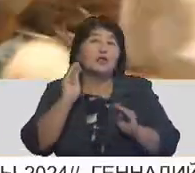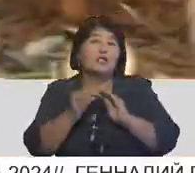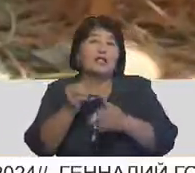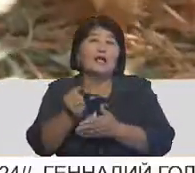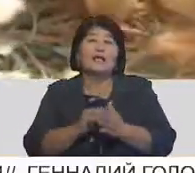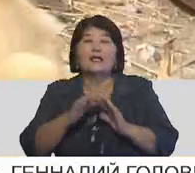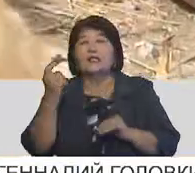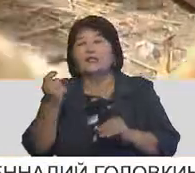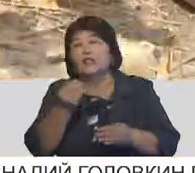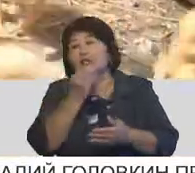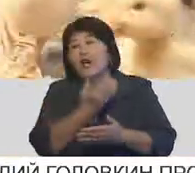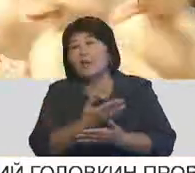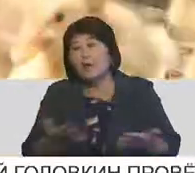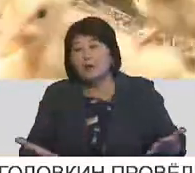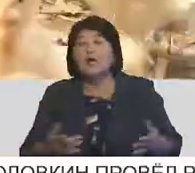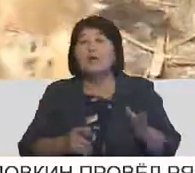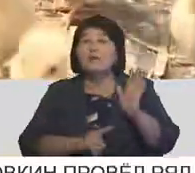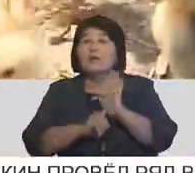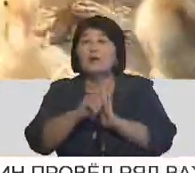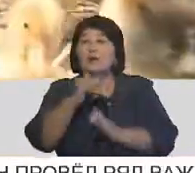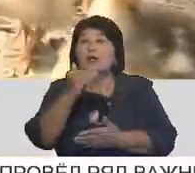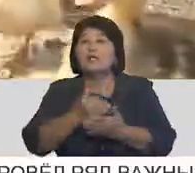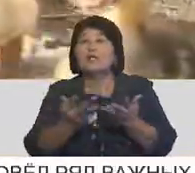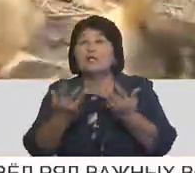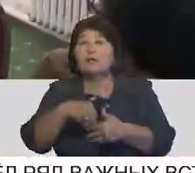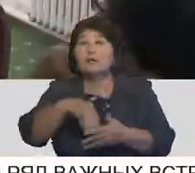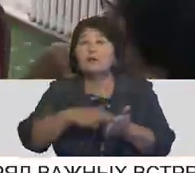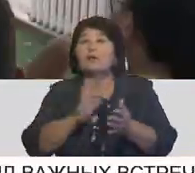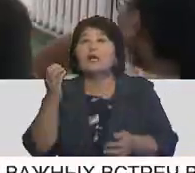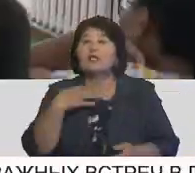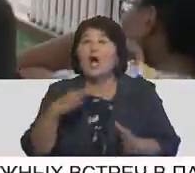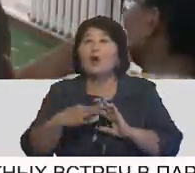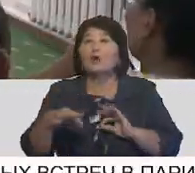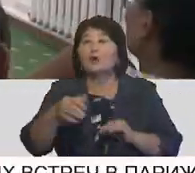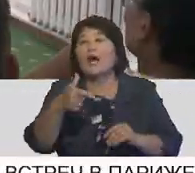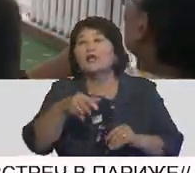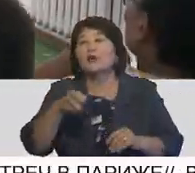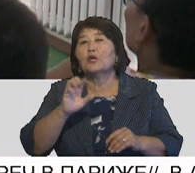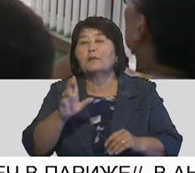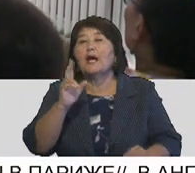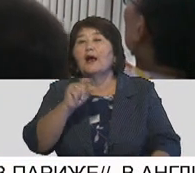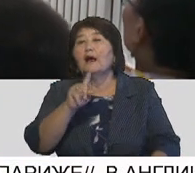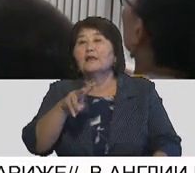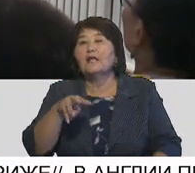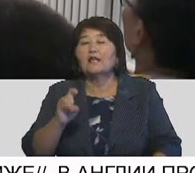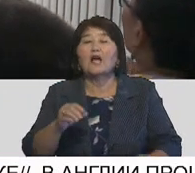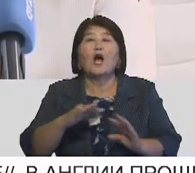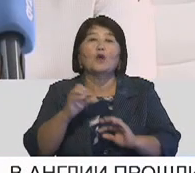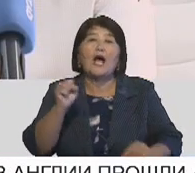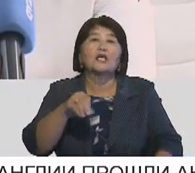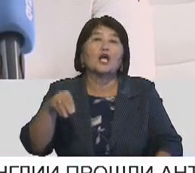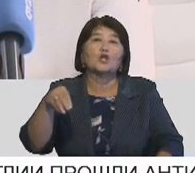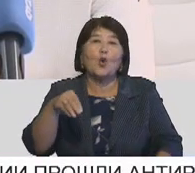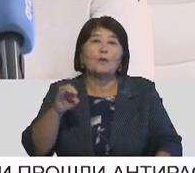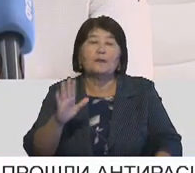хранения сельскохозяйственных продукции. В пилотном режиме перепись пройдет в Кызылорде, аульном округе Ганимуратбаев Казалинского района и в ауле Аскар